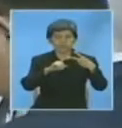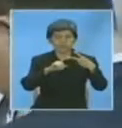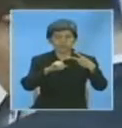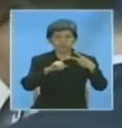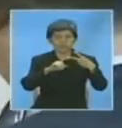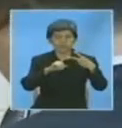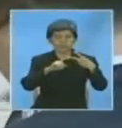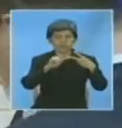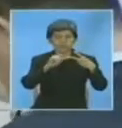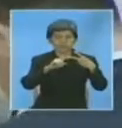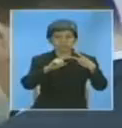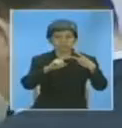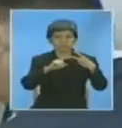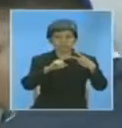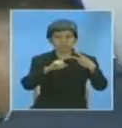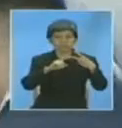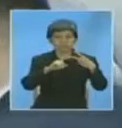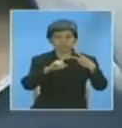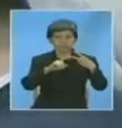สุรชัย